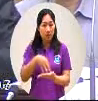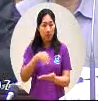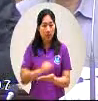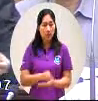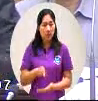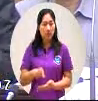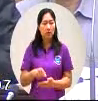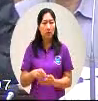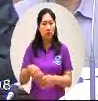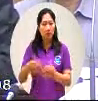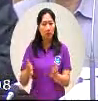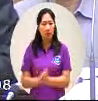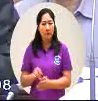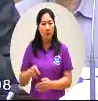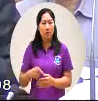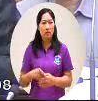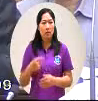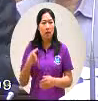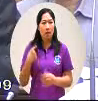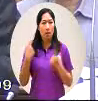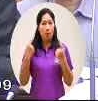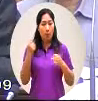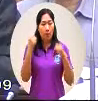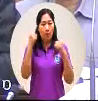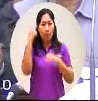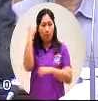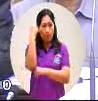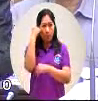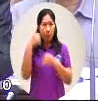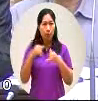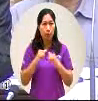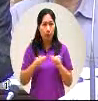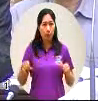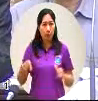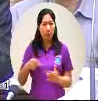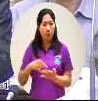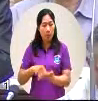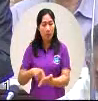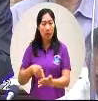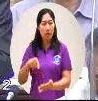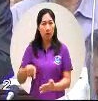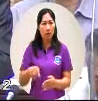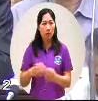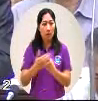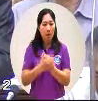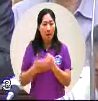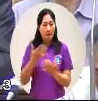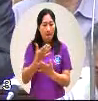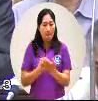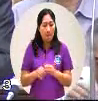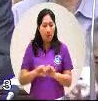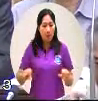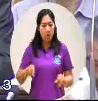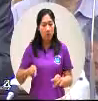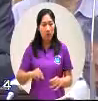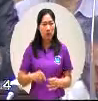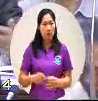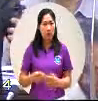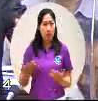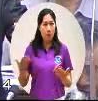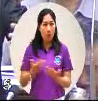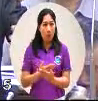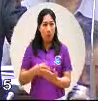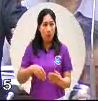住民保留地的移转那个移转的部分它就是要做成一个登记案件，他要填写申请